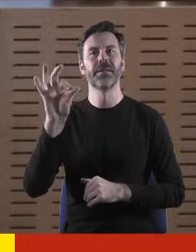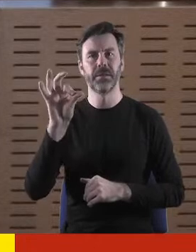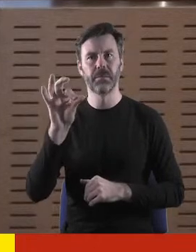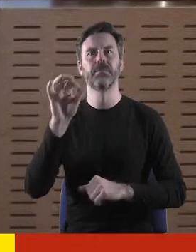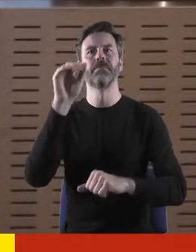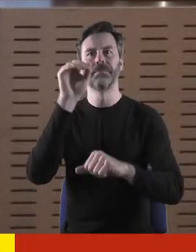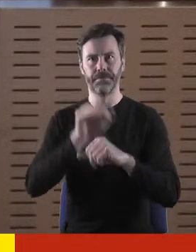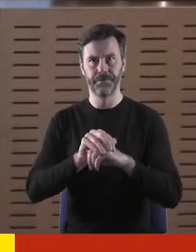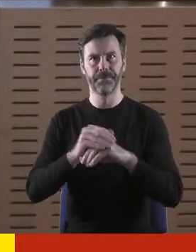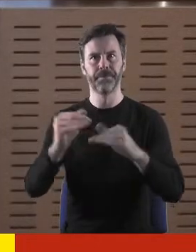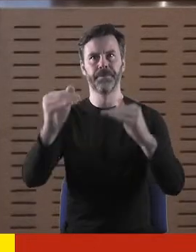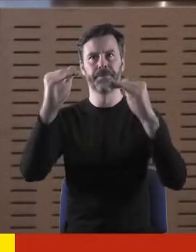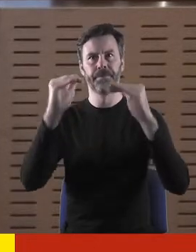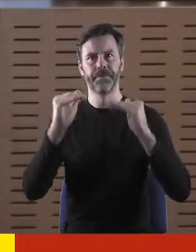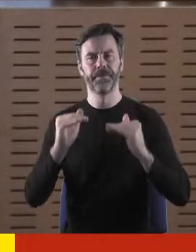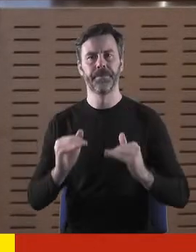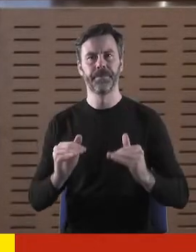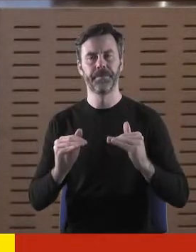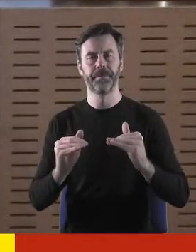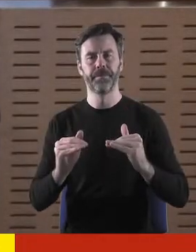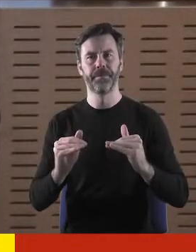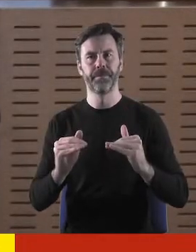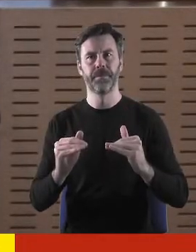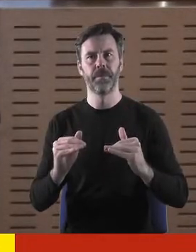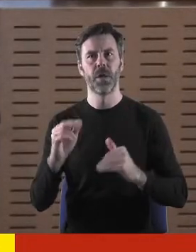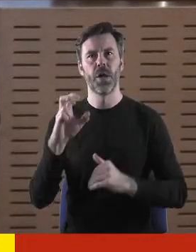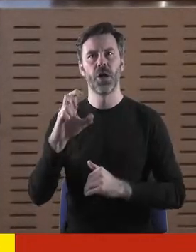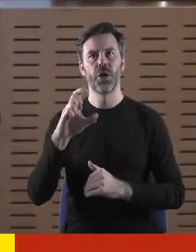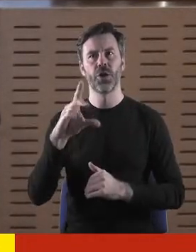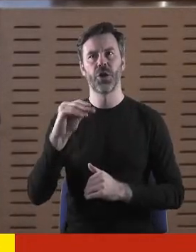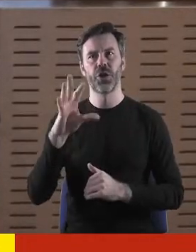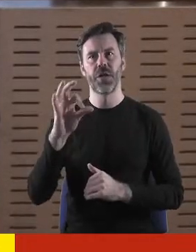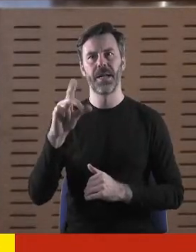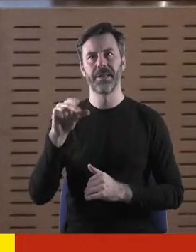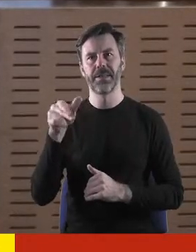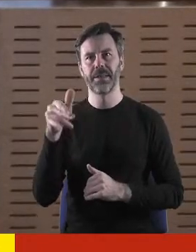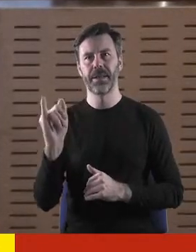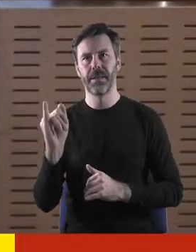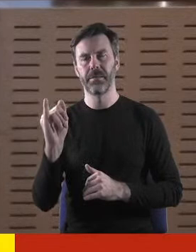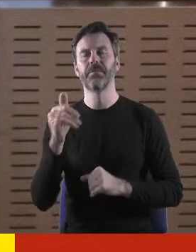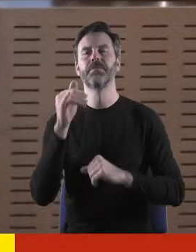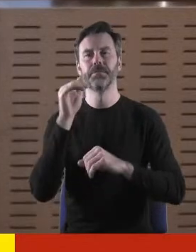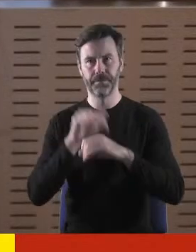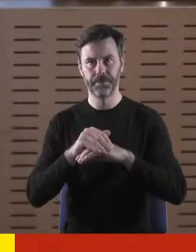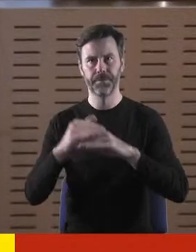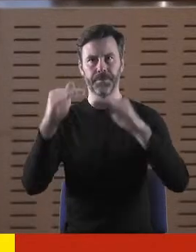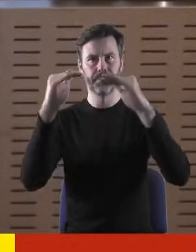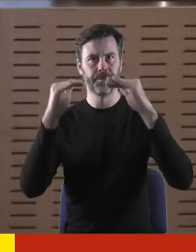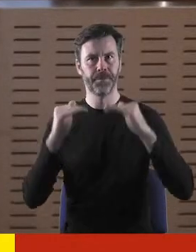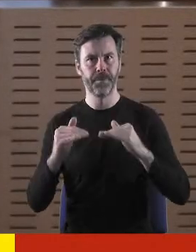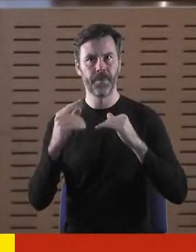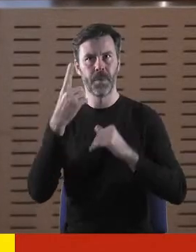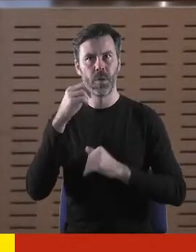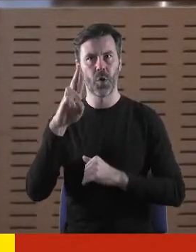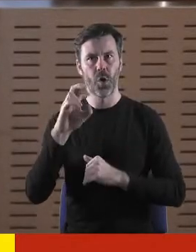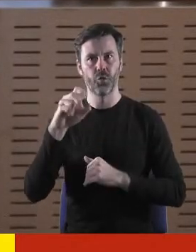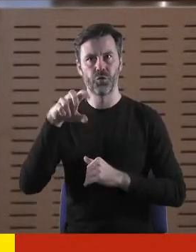za. Pan radny Janusz Ciesielski. Jestem za. Pan radny Paweł Drążczyk.